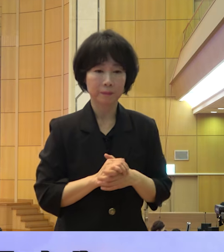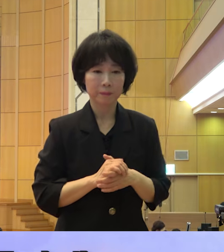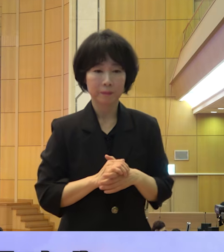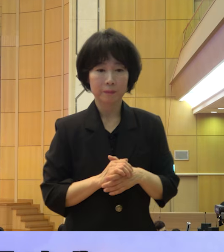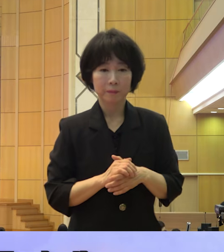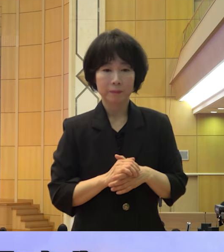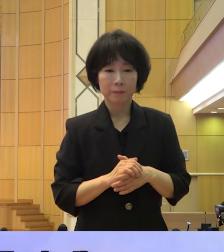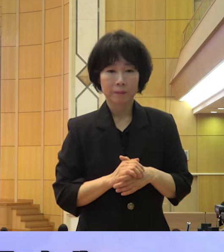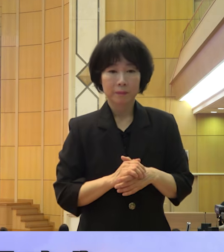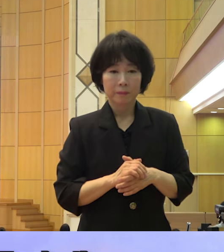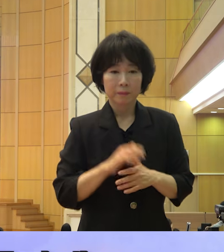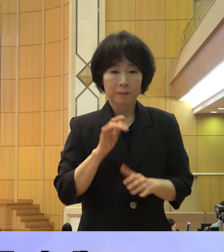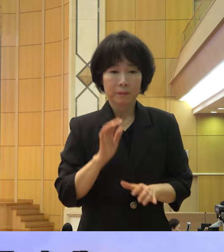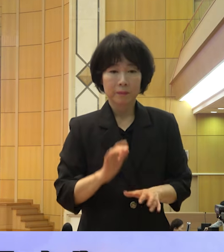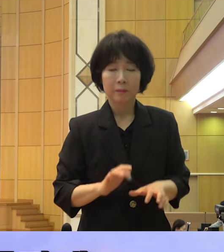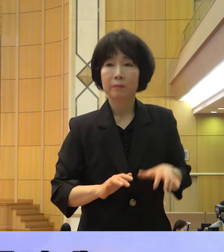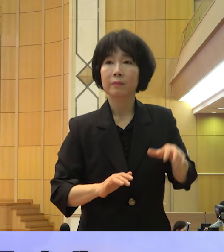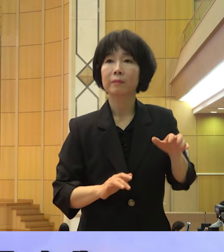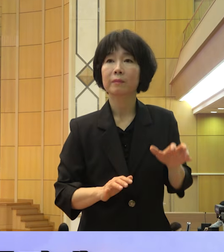하겠습니다.